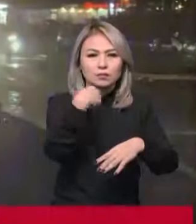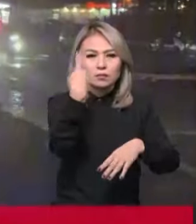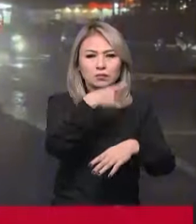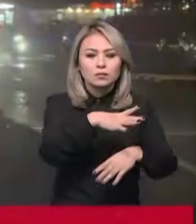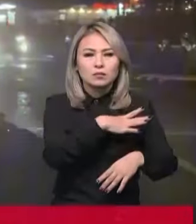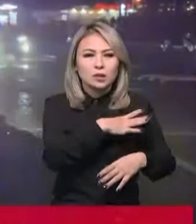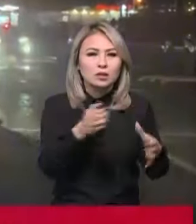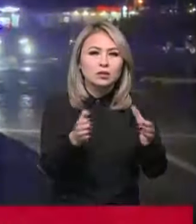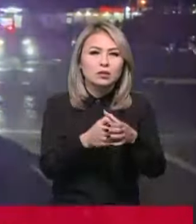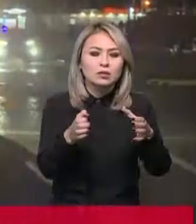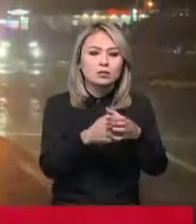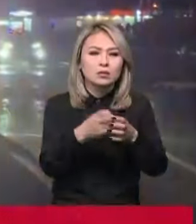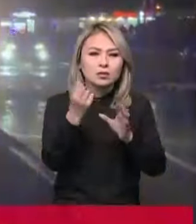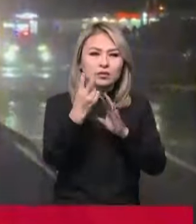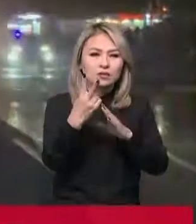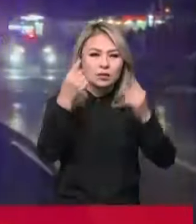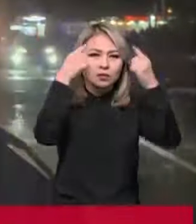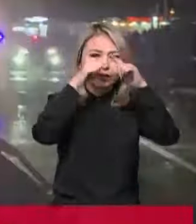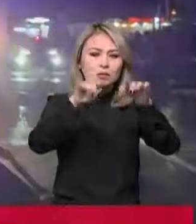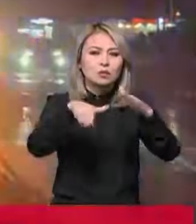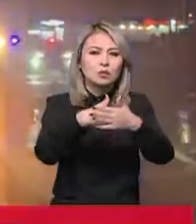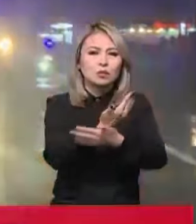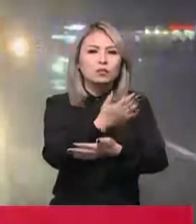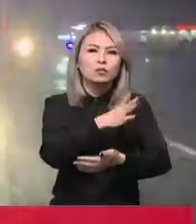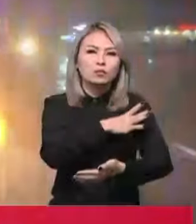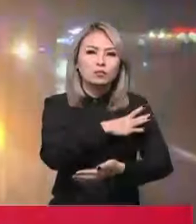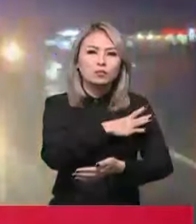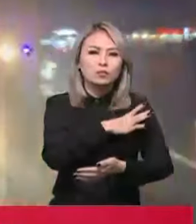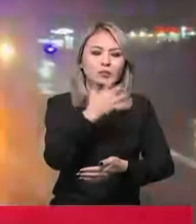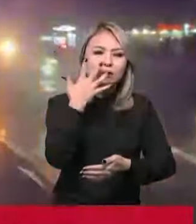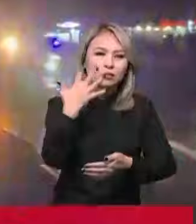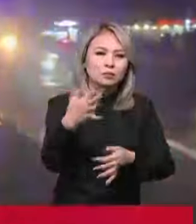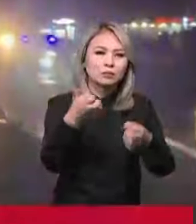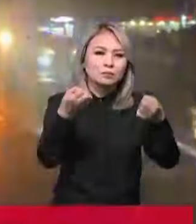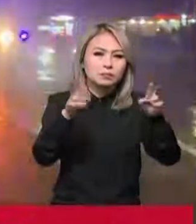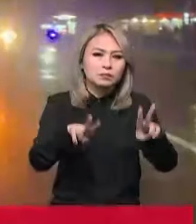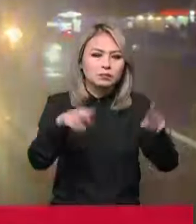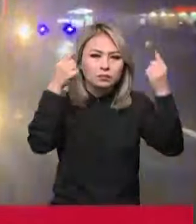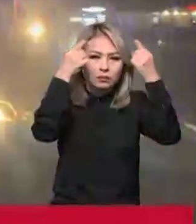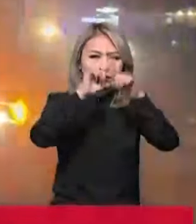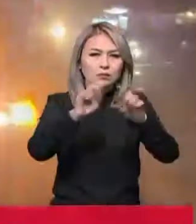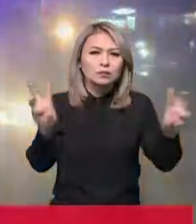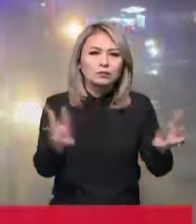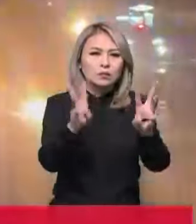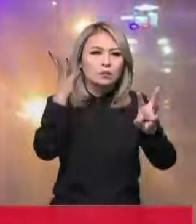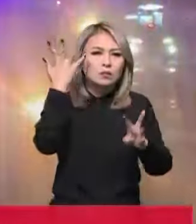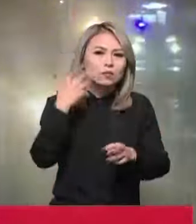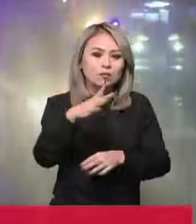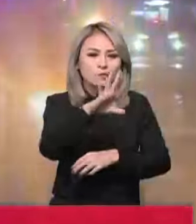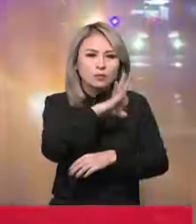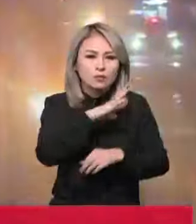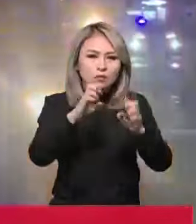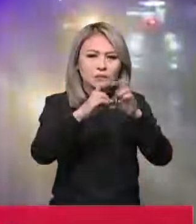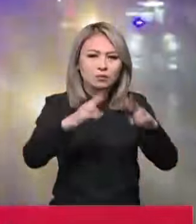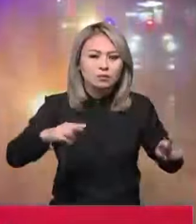4-ші департаментінің 12 дана техника, 13-ші жетеуі негізгі, 5-ші арнайы техника. Өрт шыққан кезде ғимараттың